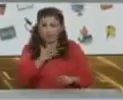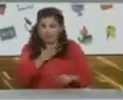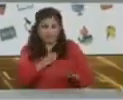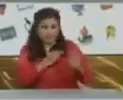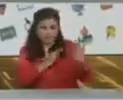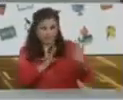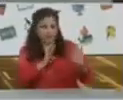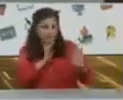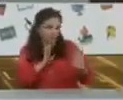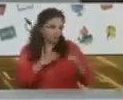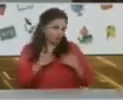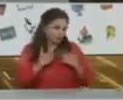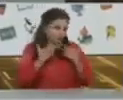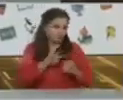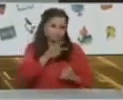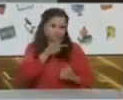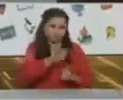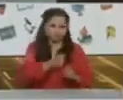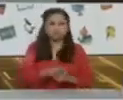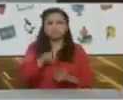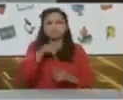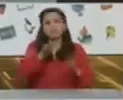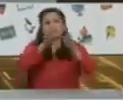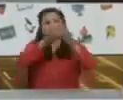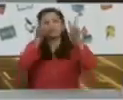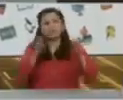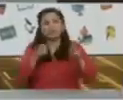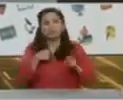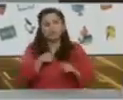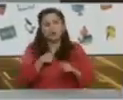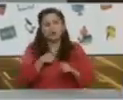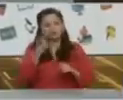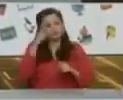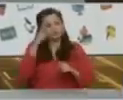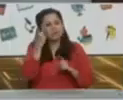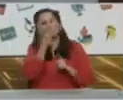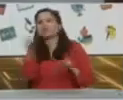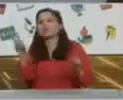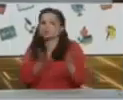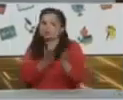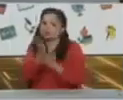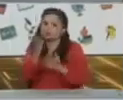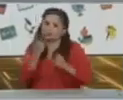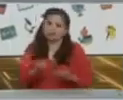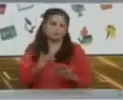मैं जरा इस विषय में आपसे अलग राय रखता हूं।